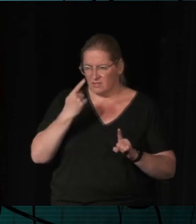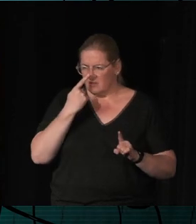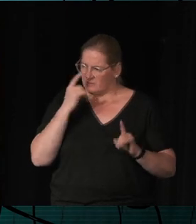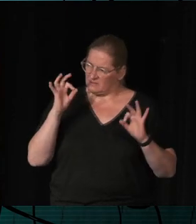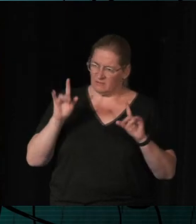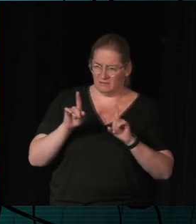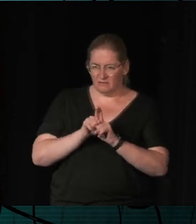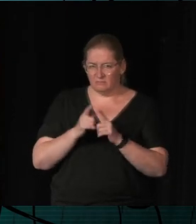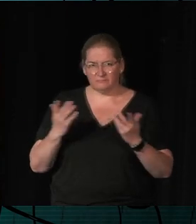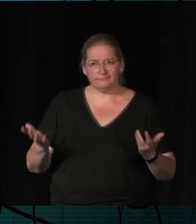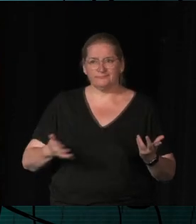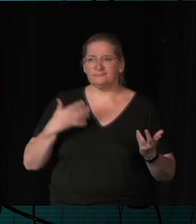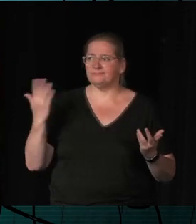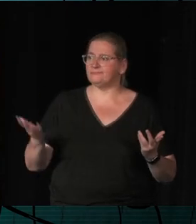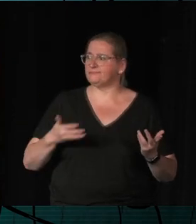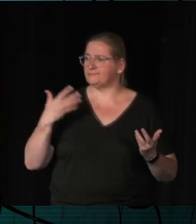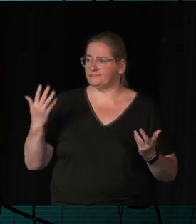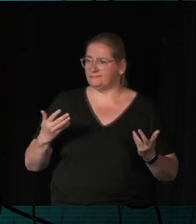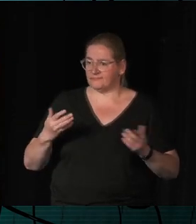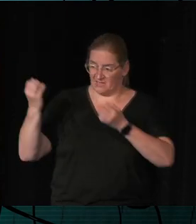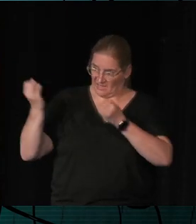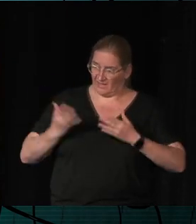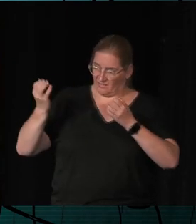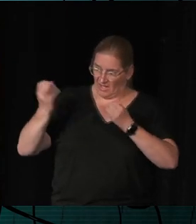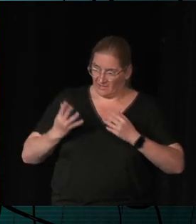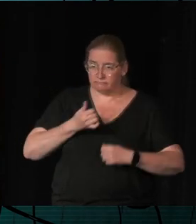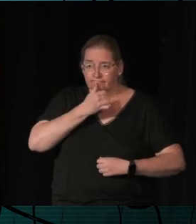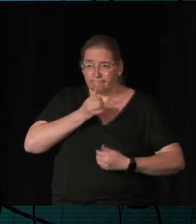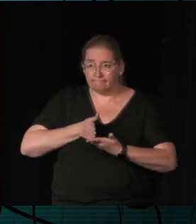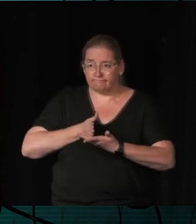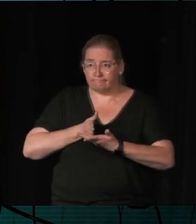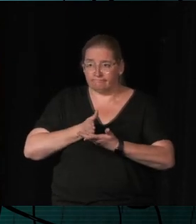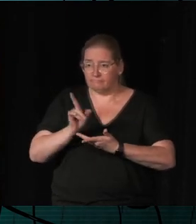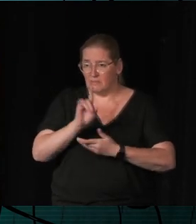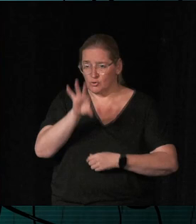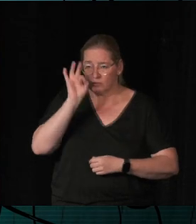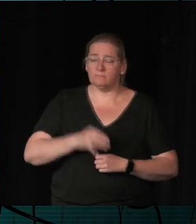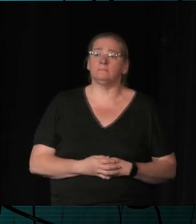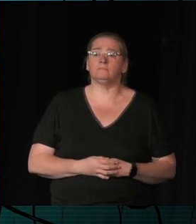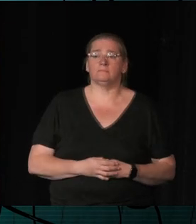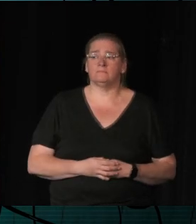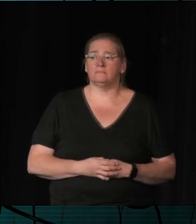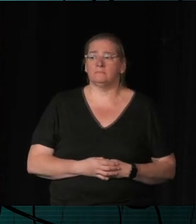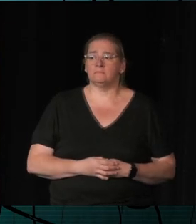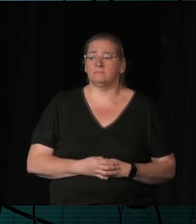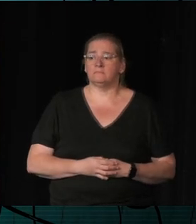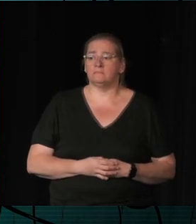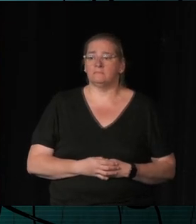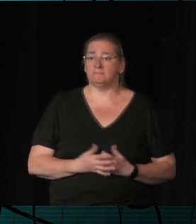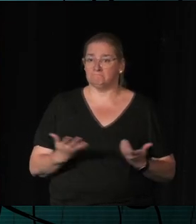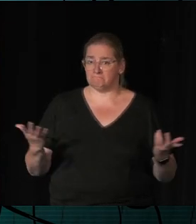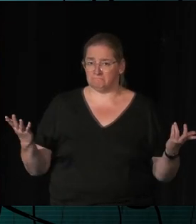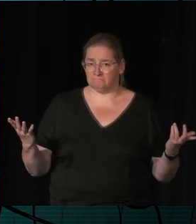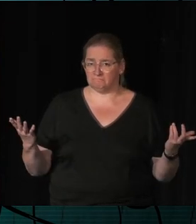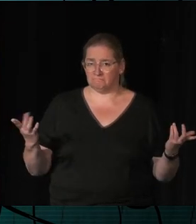dire, par ce qui arrive à un personnage, bon, voilà, sans spoiler, même si, bon, on pourrait. Est-ce que ce n'est